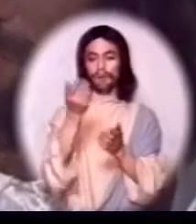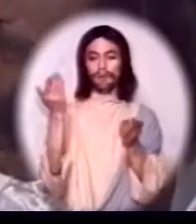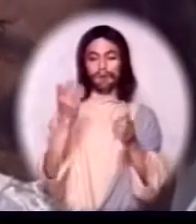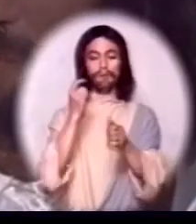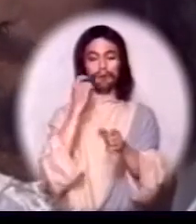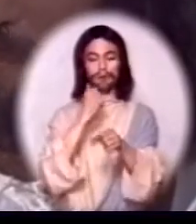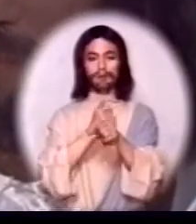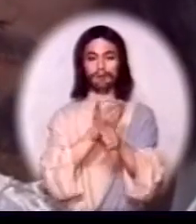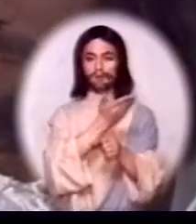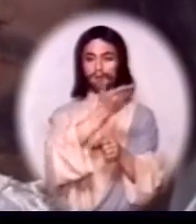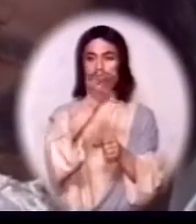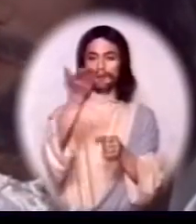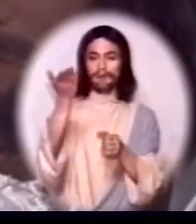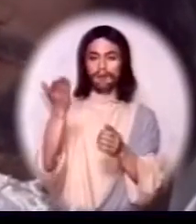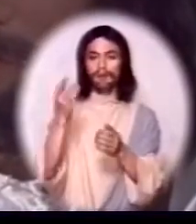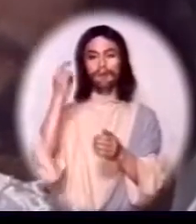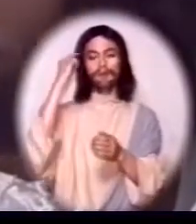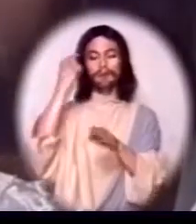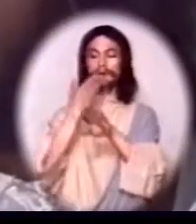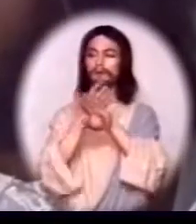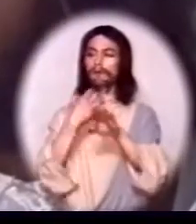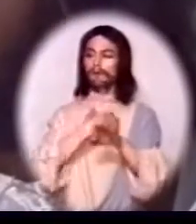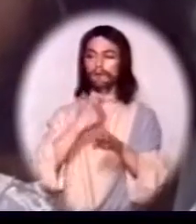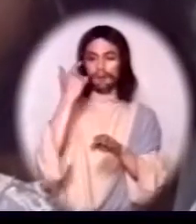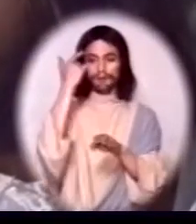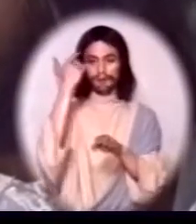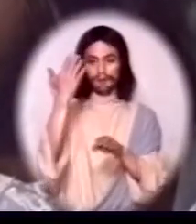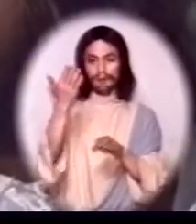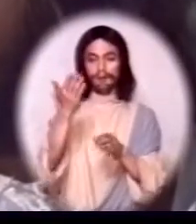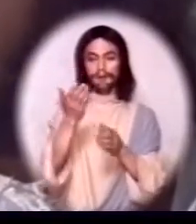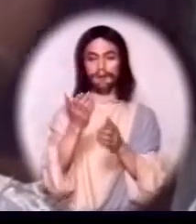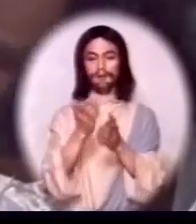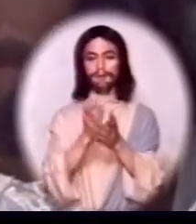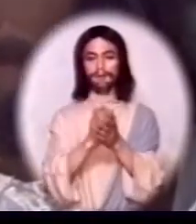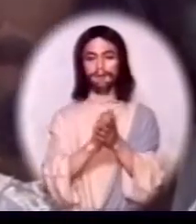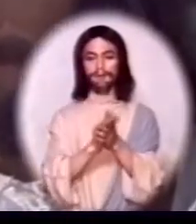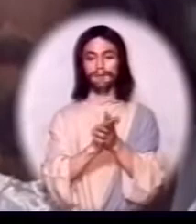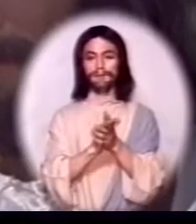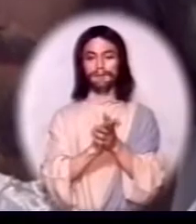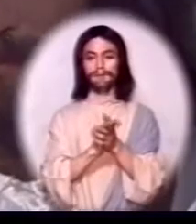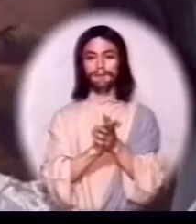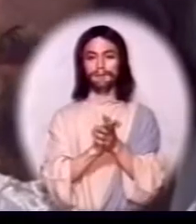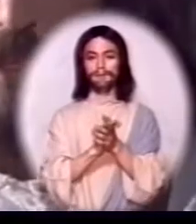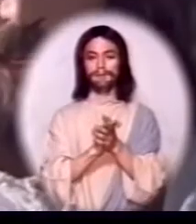지극히 작은 일도 못하는 너희가 어찌 다른 것을 염려하느냐?